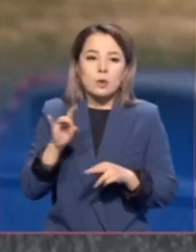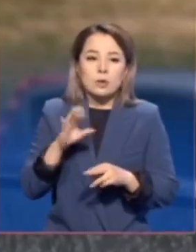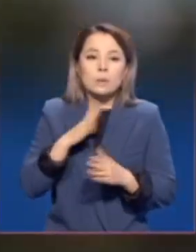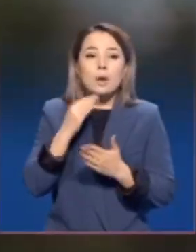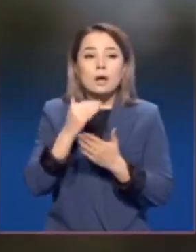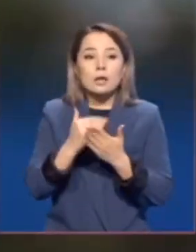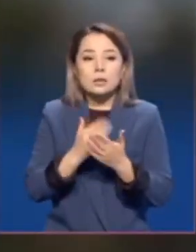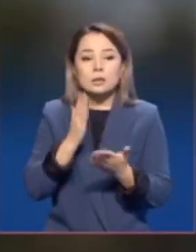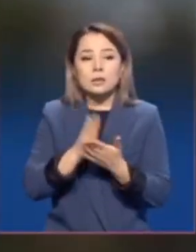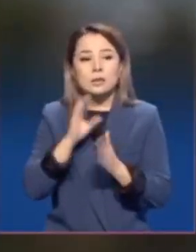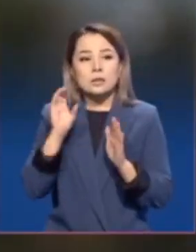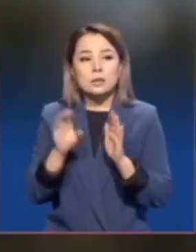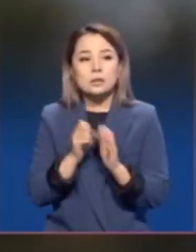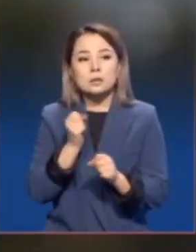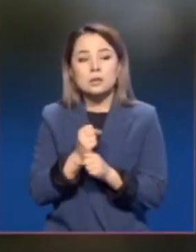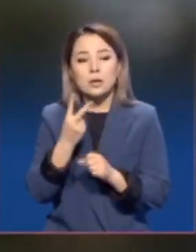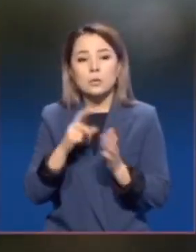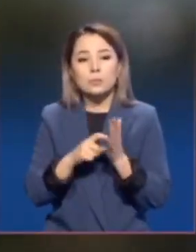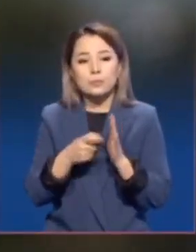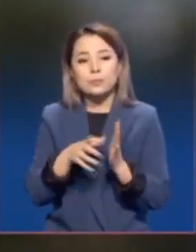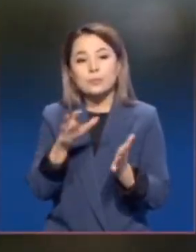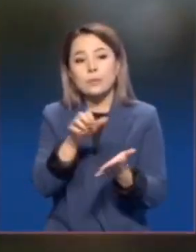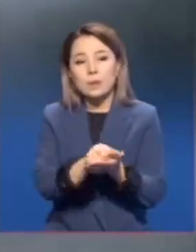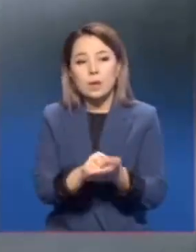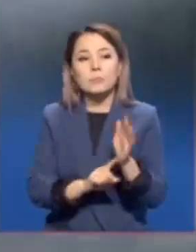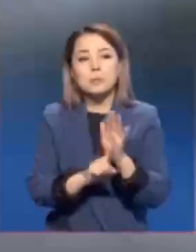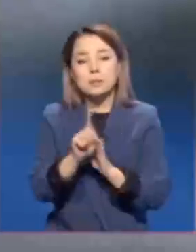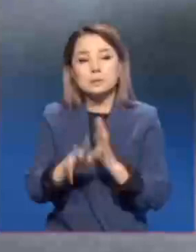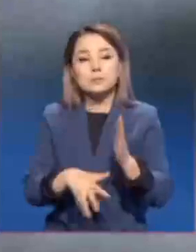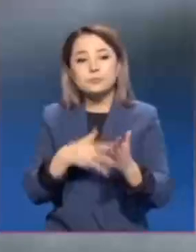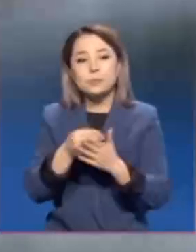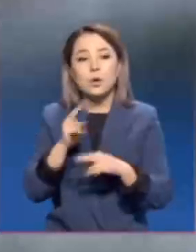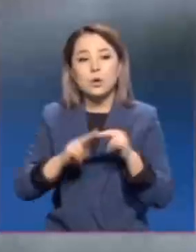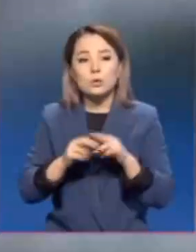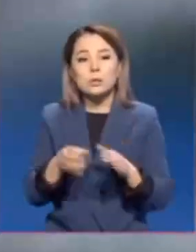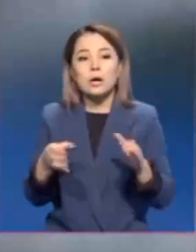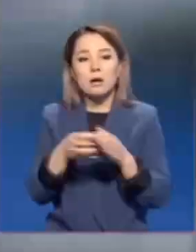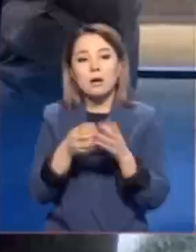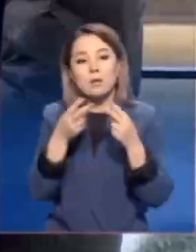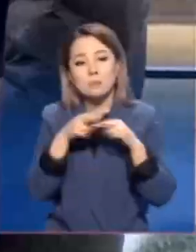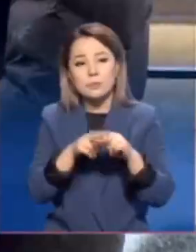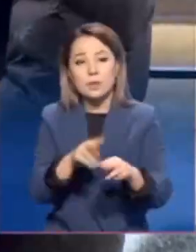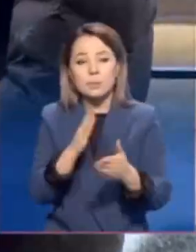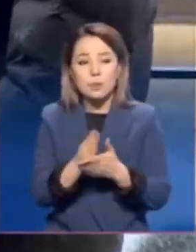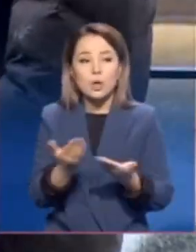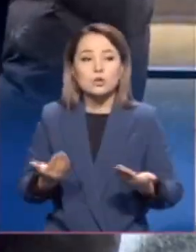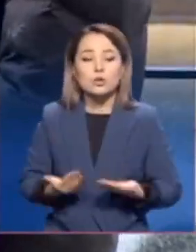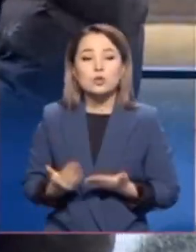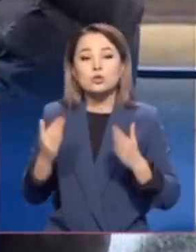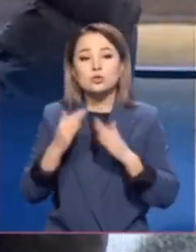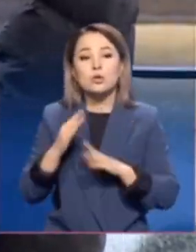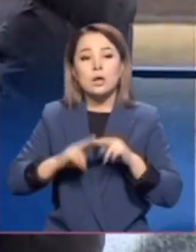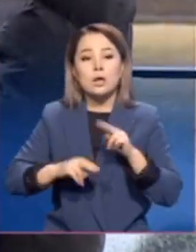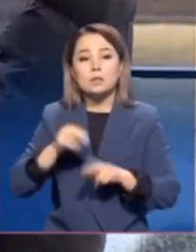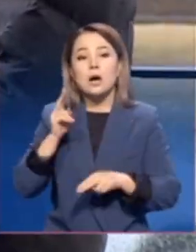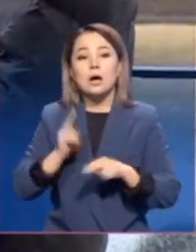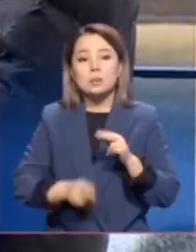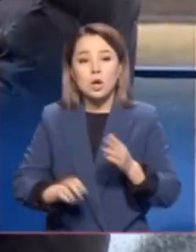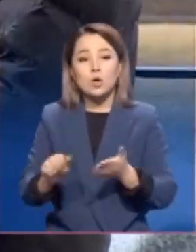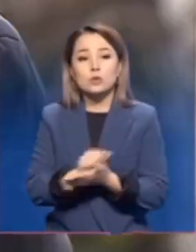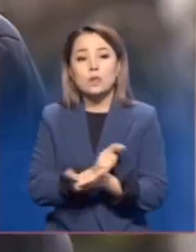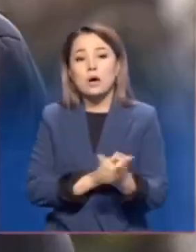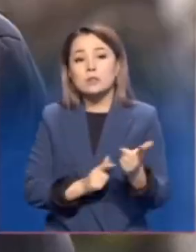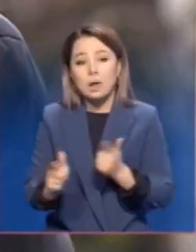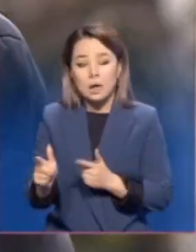бағдарламамен үй аламын деп, екі бөлмелі пәтерге брон жасап, бастапқы жарнасын құрылыс компаниясына аударып қойған. Ал тұрғын үй кешенінің құрылысы аяқталып, құжаттары